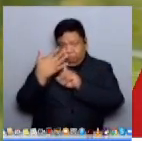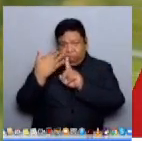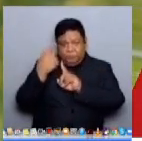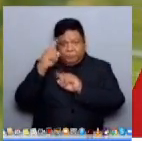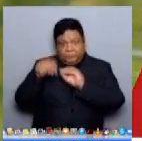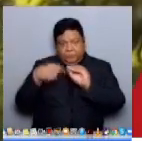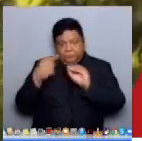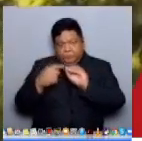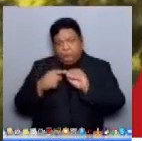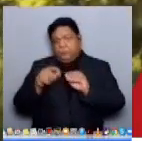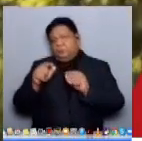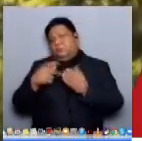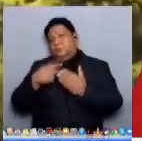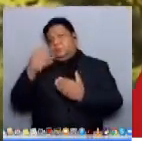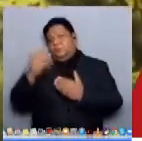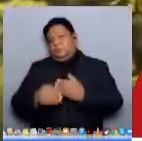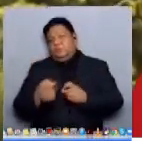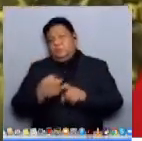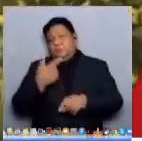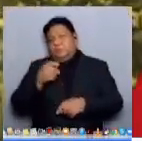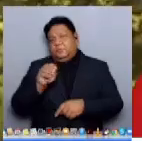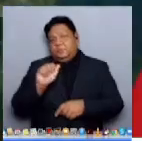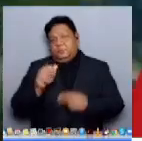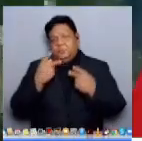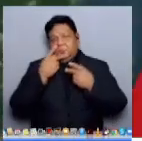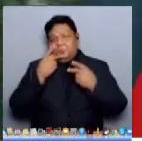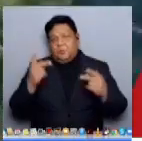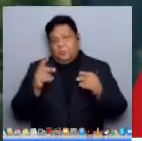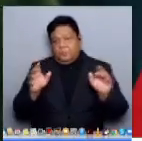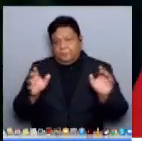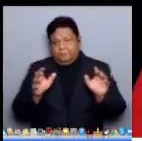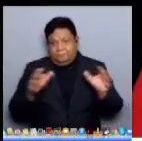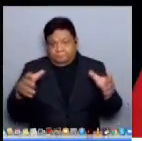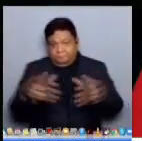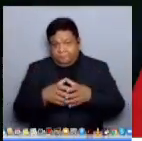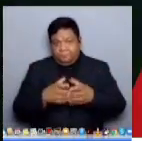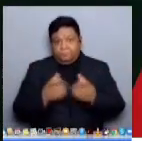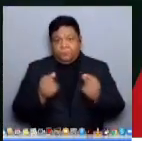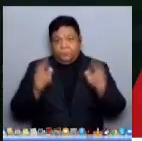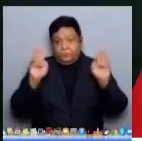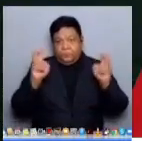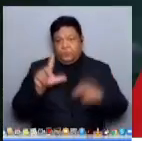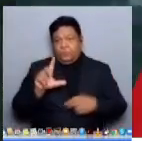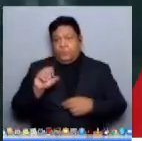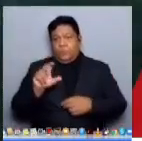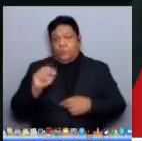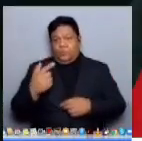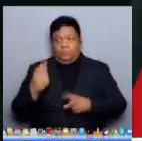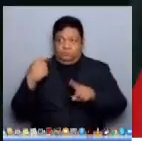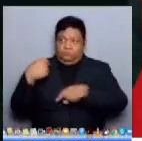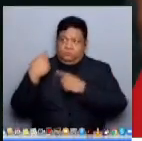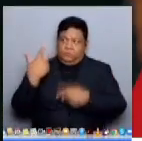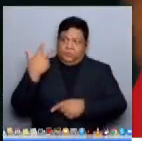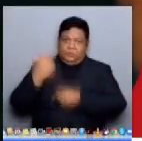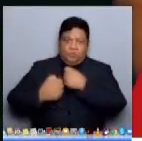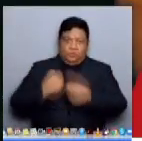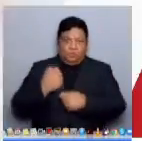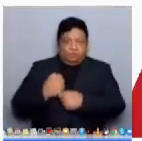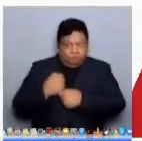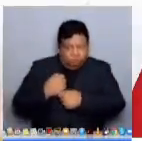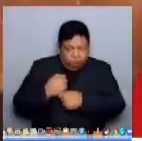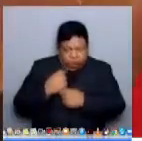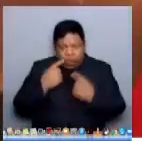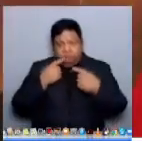GMA Public Affairs na Lolong. 3 years in the making man daw ito, siguradong sulit ang paghihintay ng